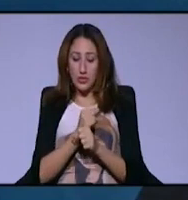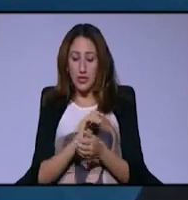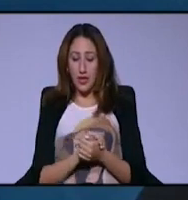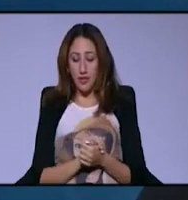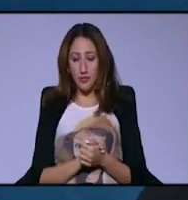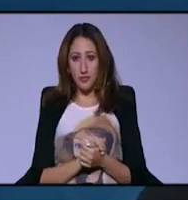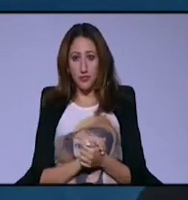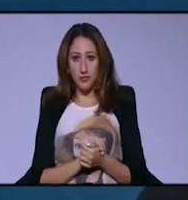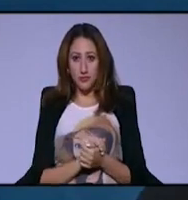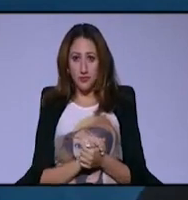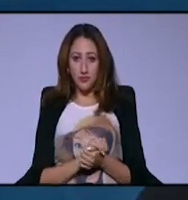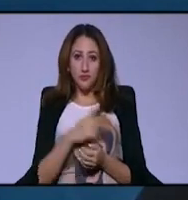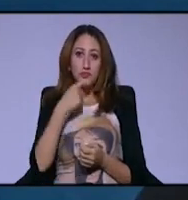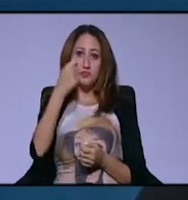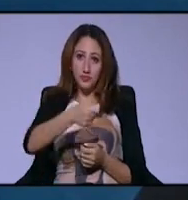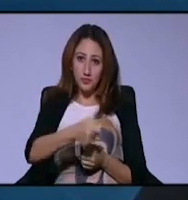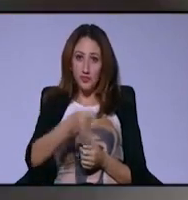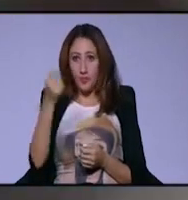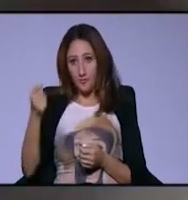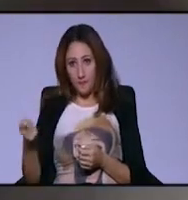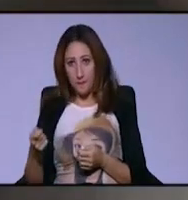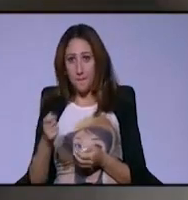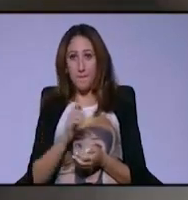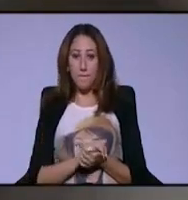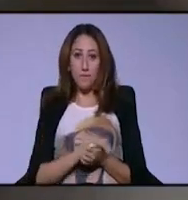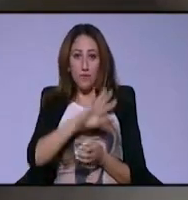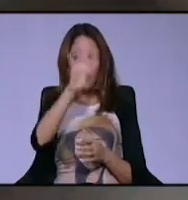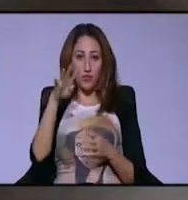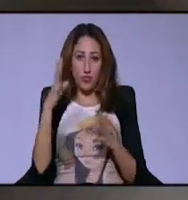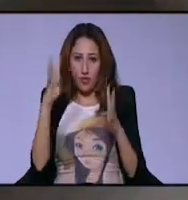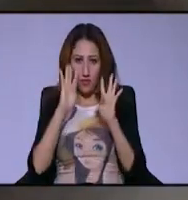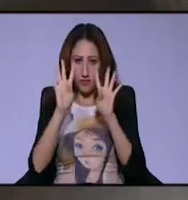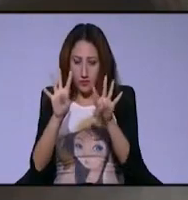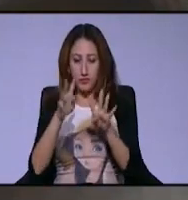لسيادتك وللصديق العزيز الأستاذ مجدي وللمشاهدين الكرام.